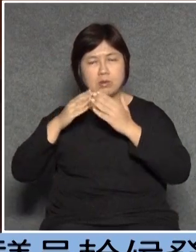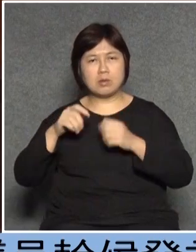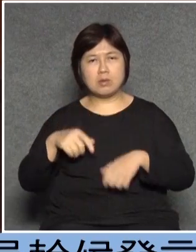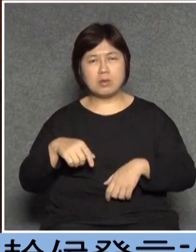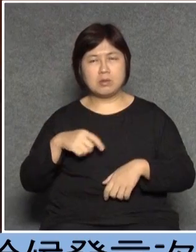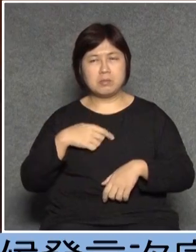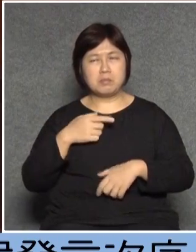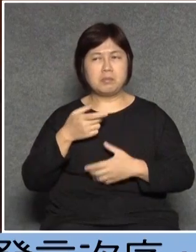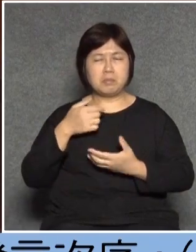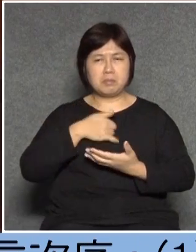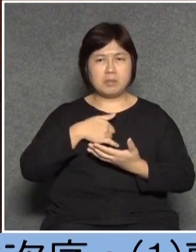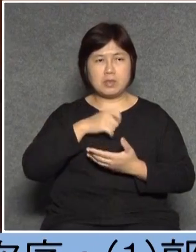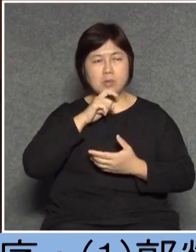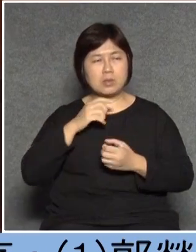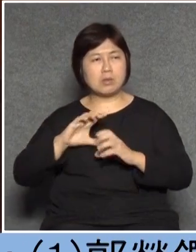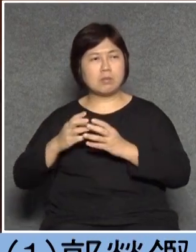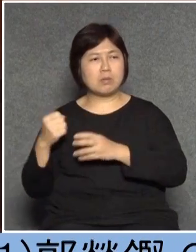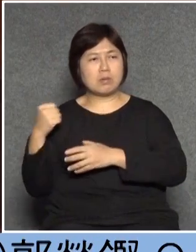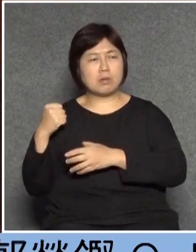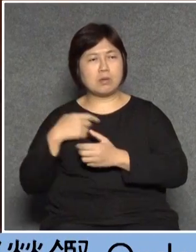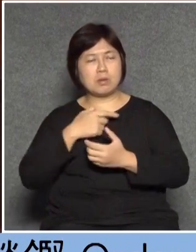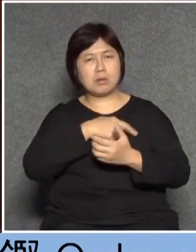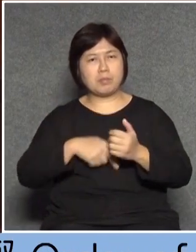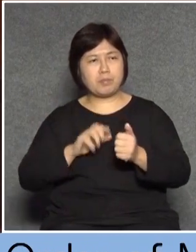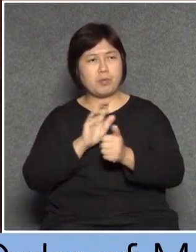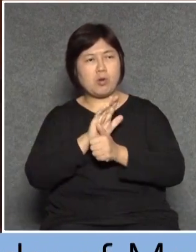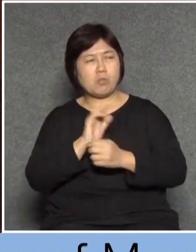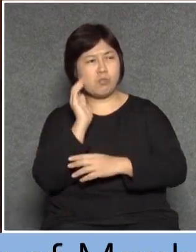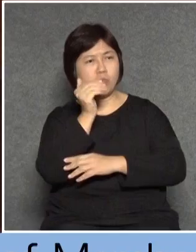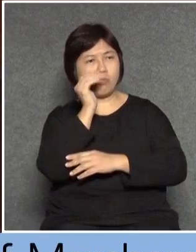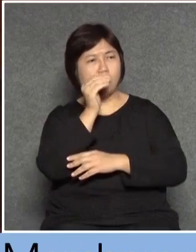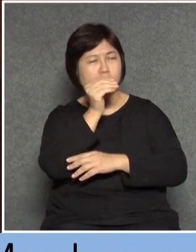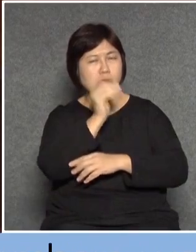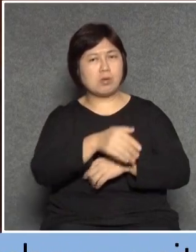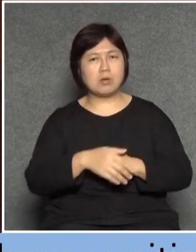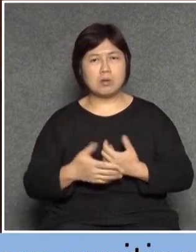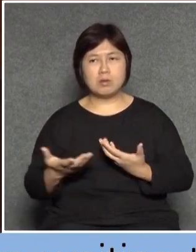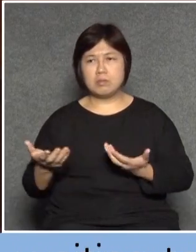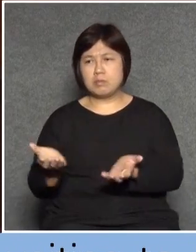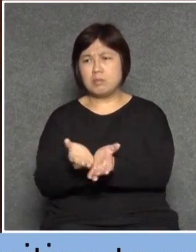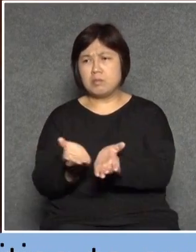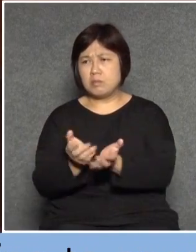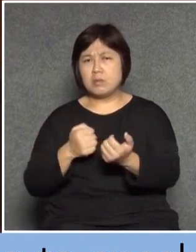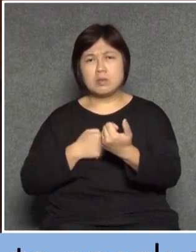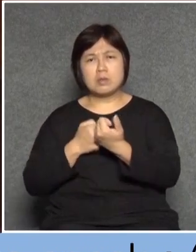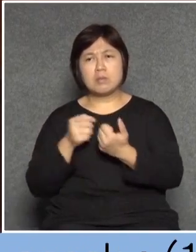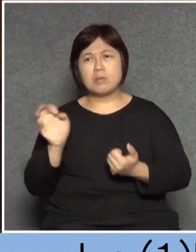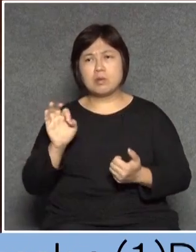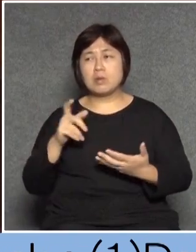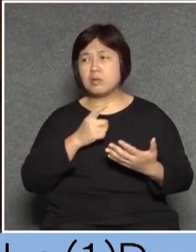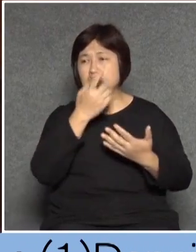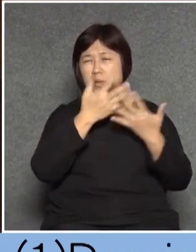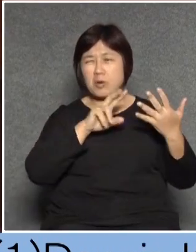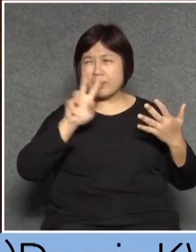壞，係咪？跟住就幫呢個知識產權局強詞奪理去護航，又冇數據支持，大家上網查一下